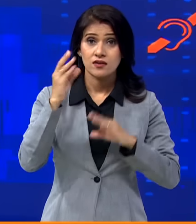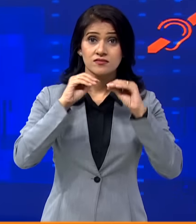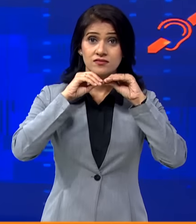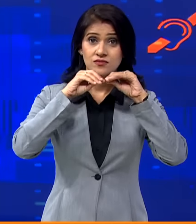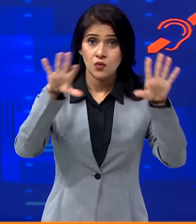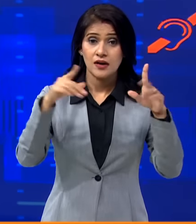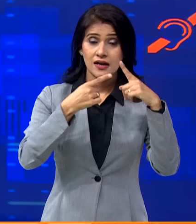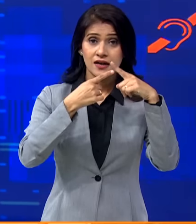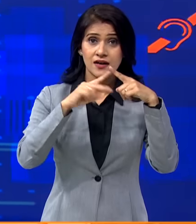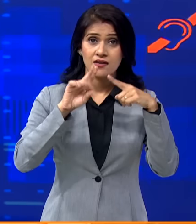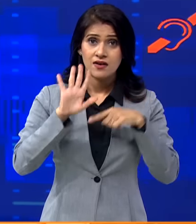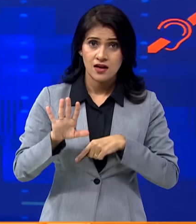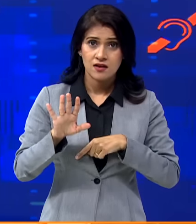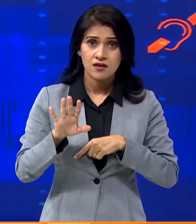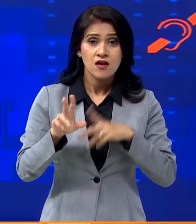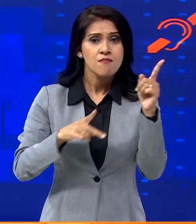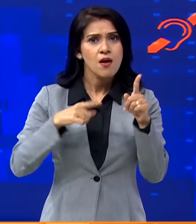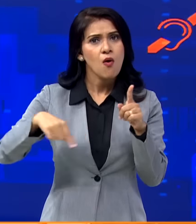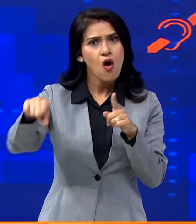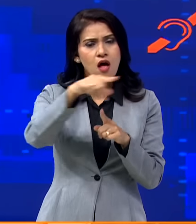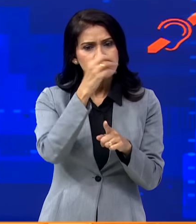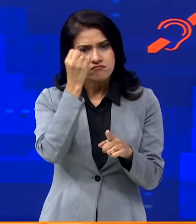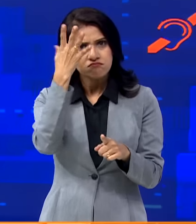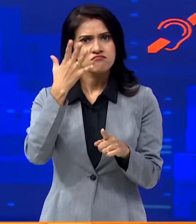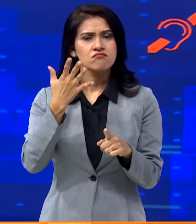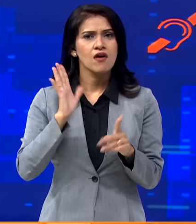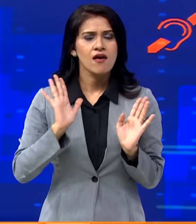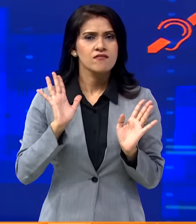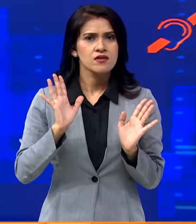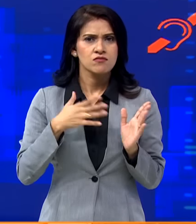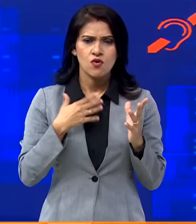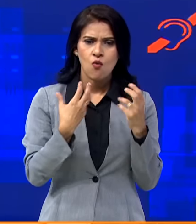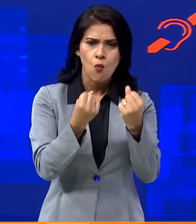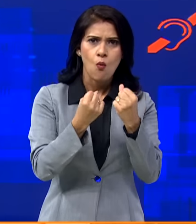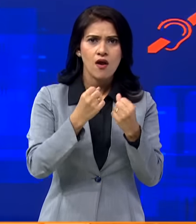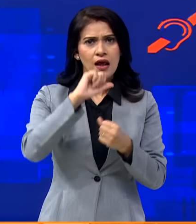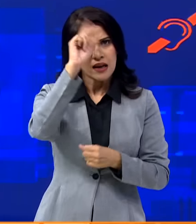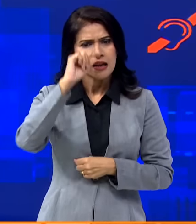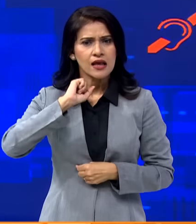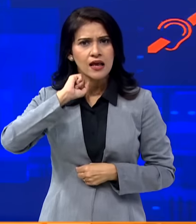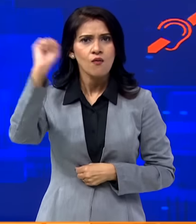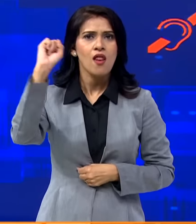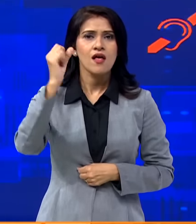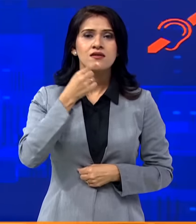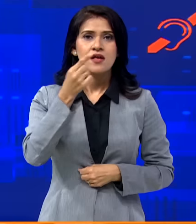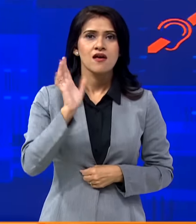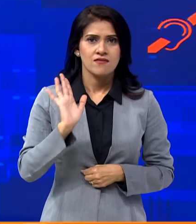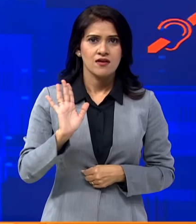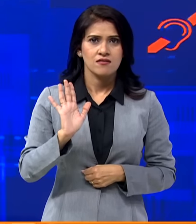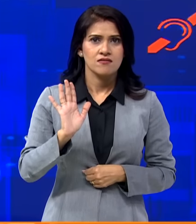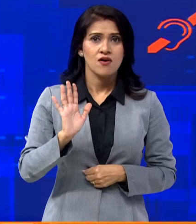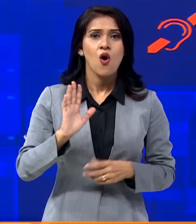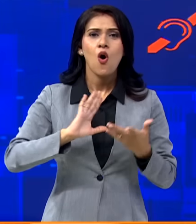होगा उस दिन पूरा भारत जागृत होगा और जब भारत जागृत होकर के वंदे मातरम का उद्घोष करता है मां भारती की